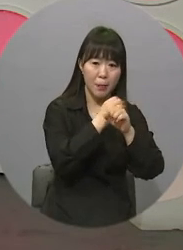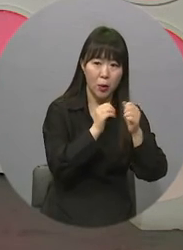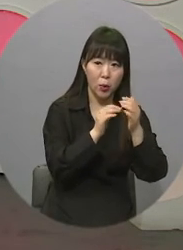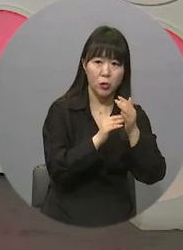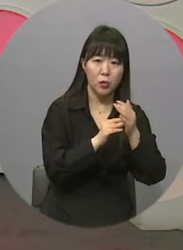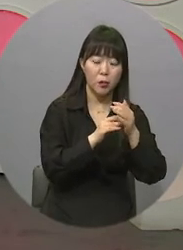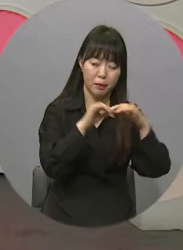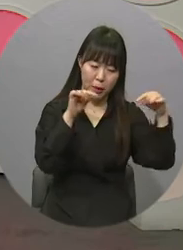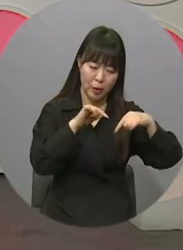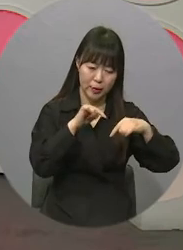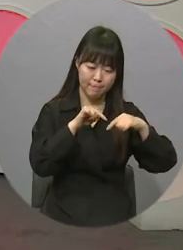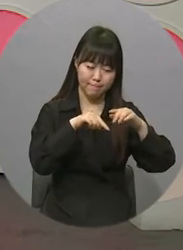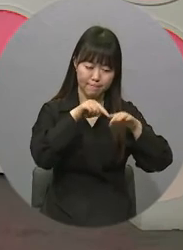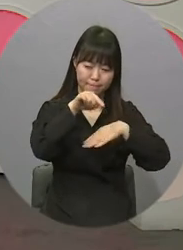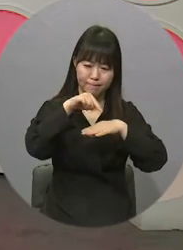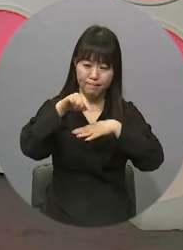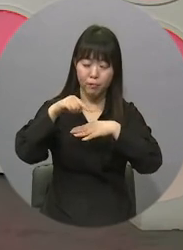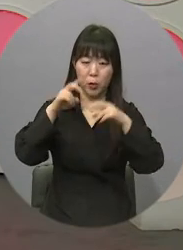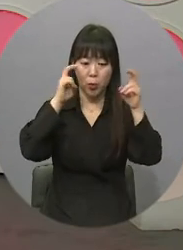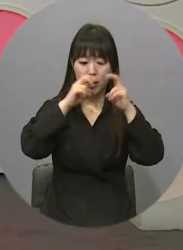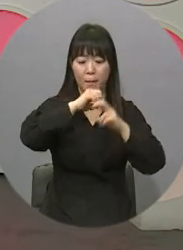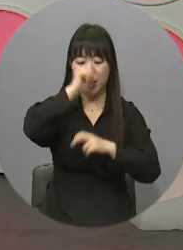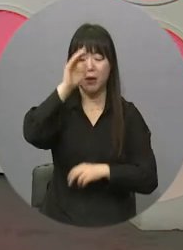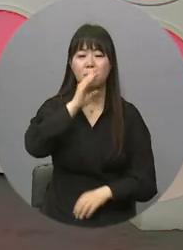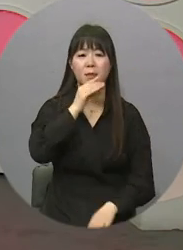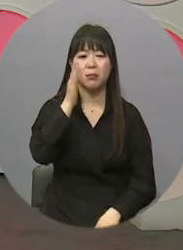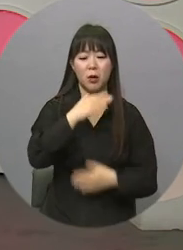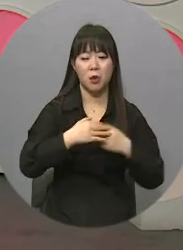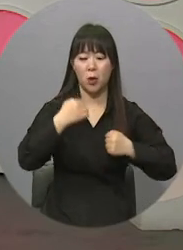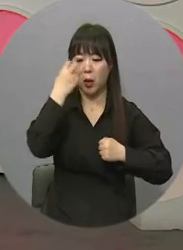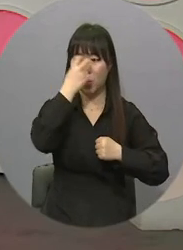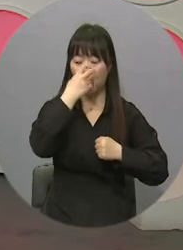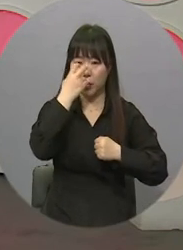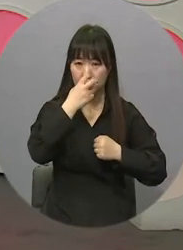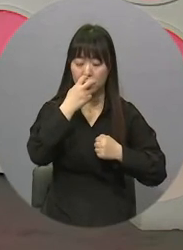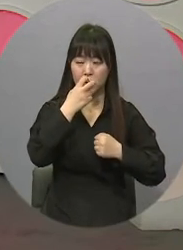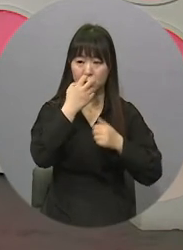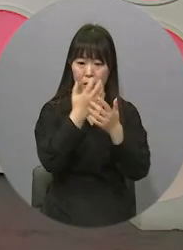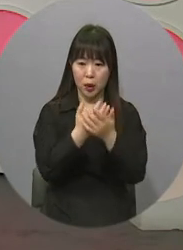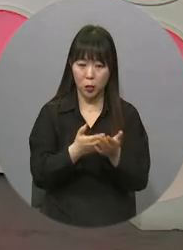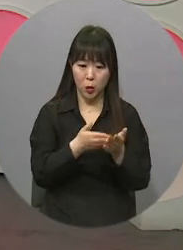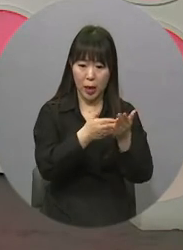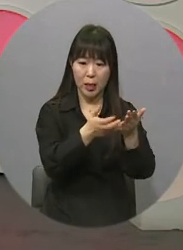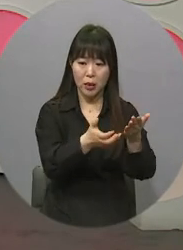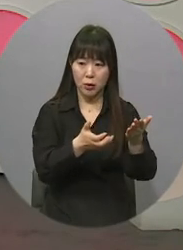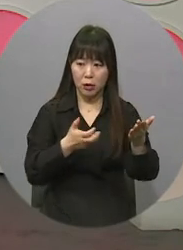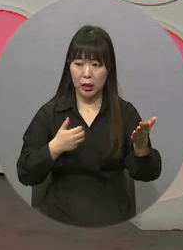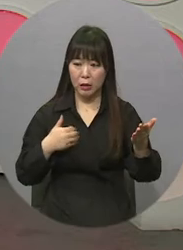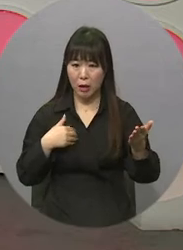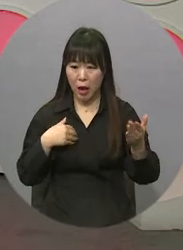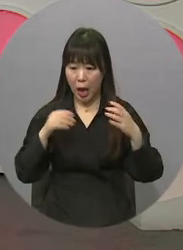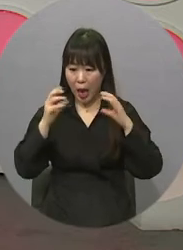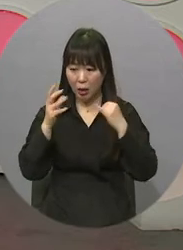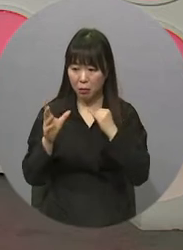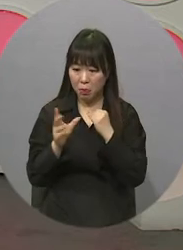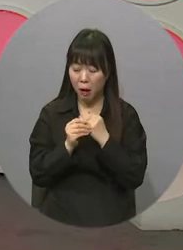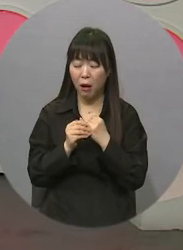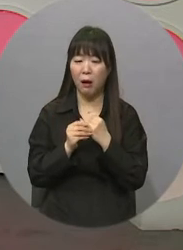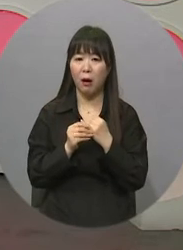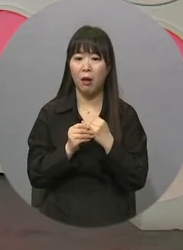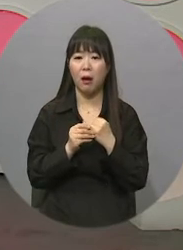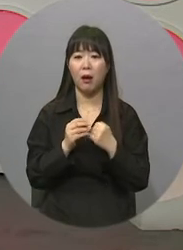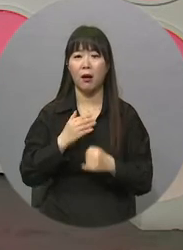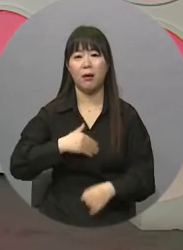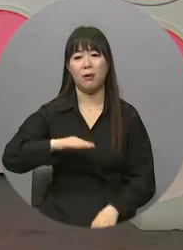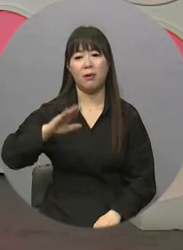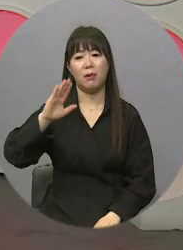보러 다녔습니다. 회사에 합격했으나 건강검진 결과를 제출하기 전에 아이가 생겼다는 사실을 알게